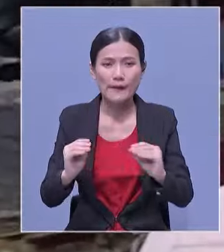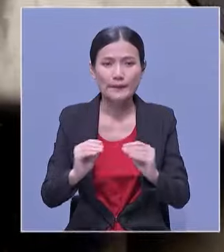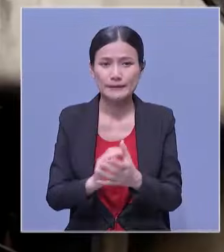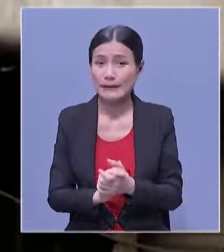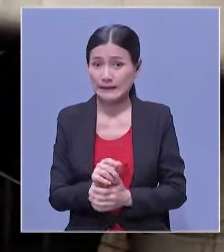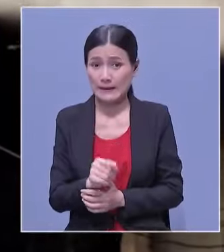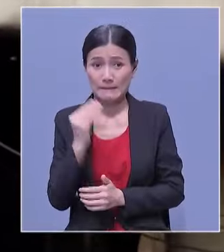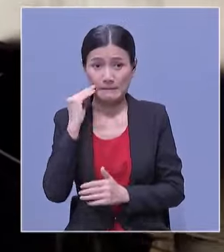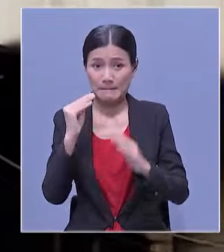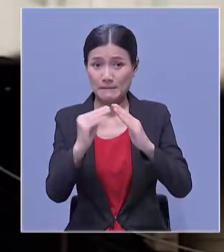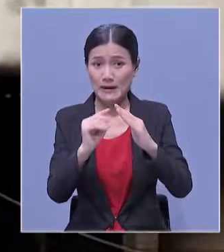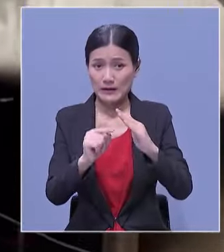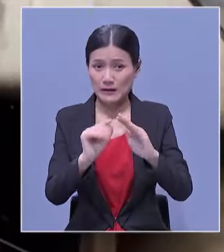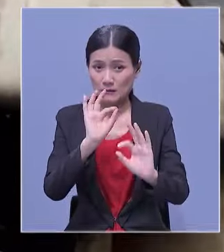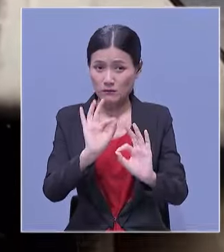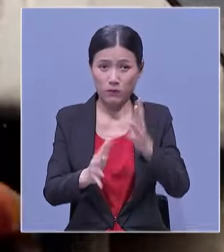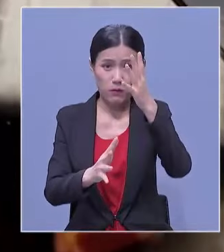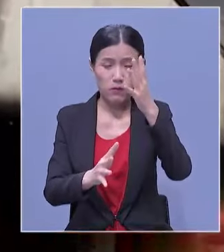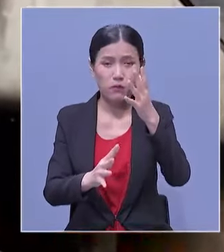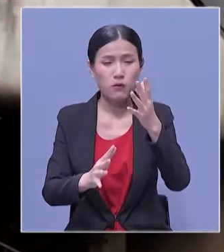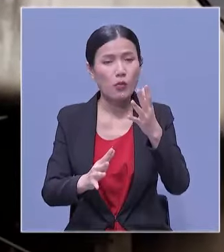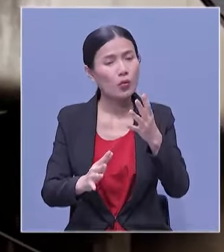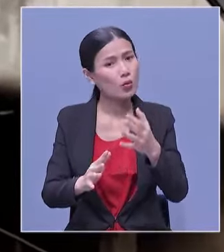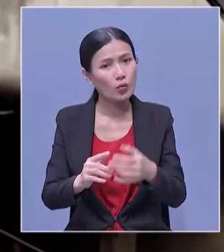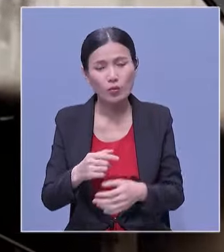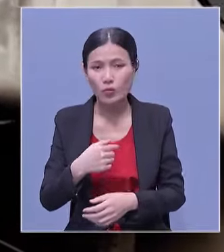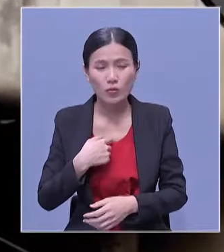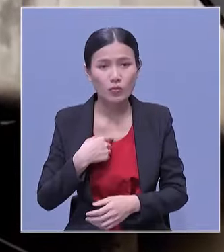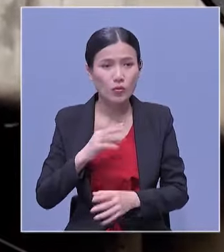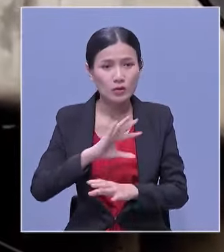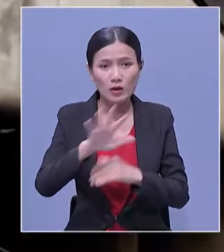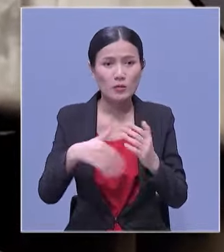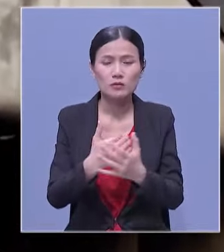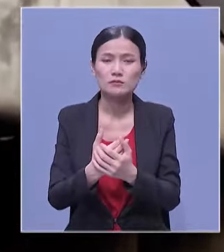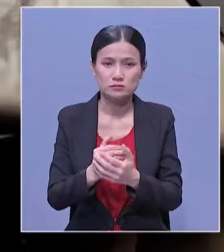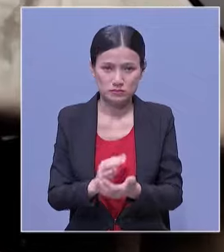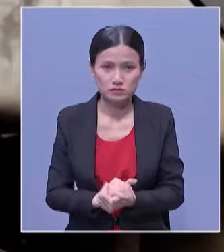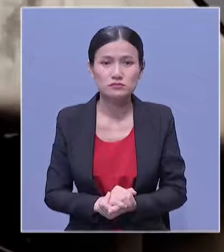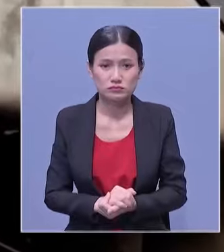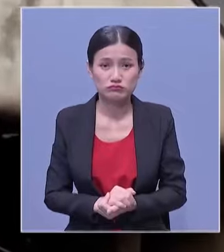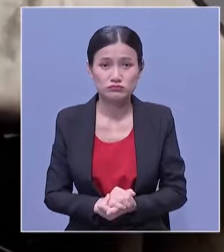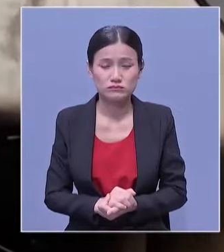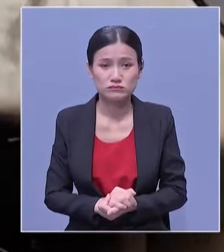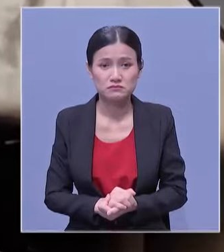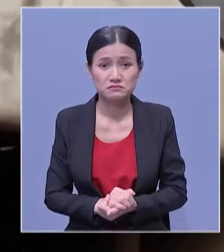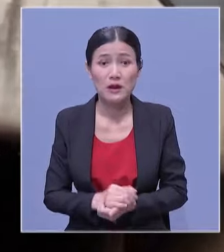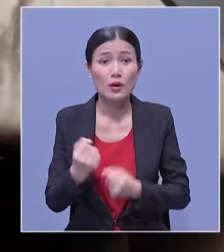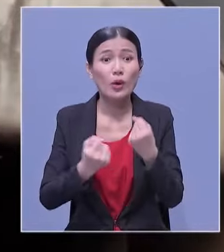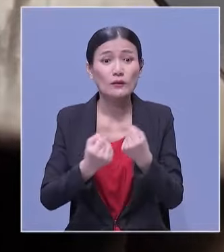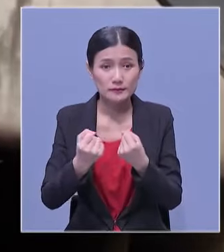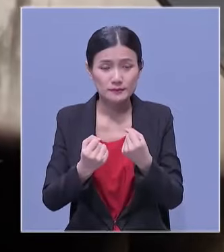บ้านถูกไฟเผาได้รับความเสียหายเกือบทั้งหมด เป็นบ้านไม้อะเนาะ เหลือแต่โครงนะคะรวมถึงมีรถย